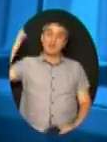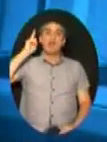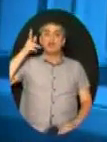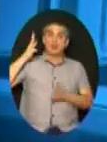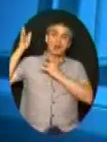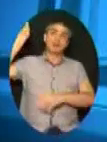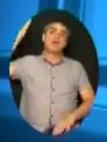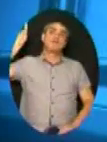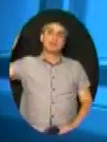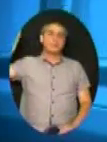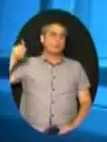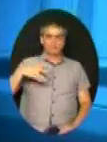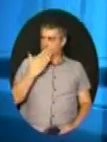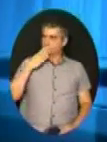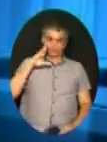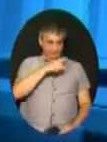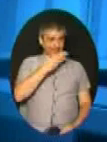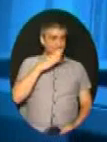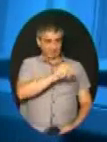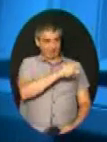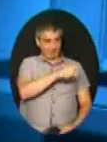אפשר לתקוף את ביבי.